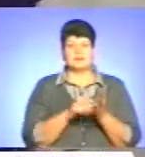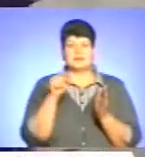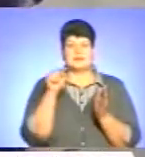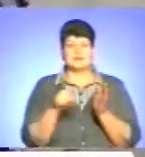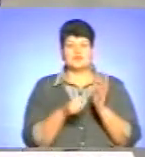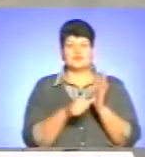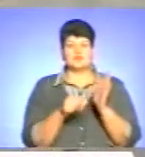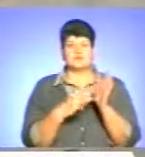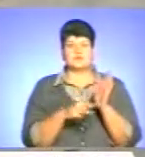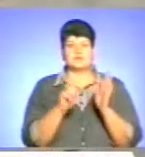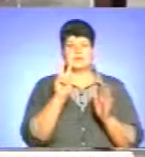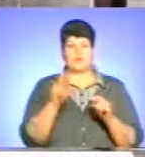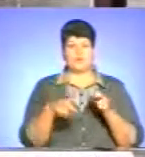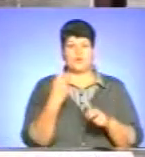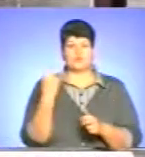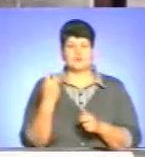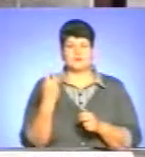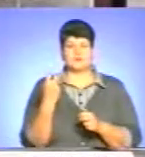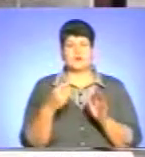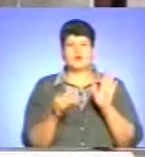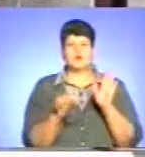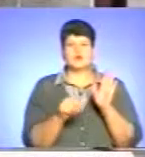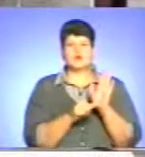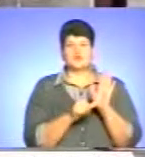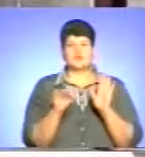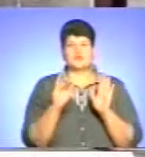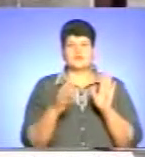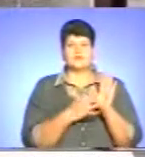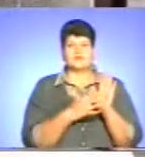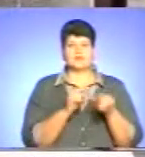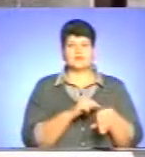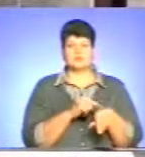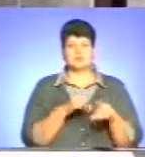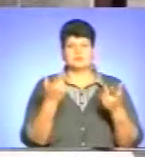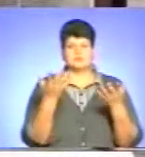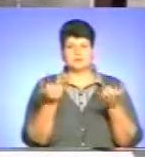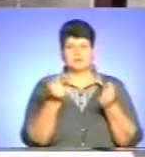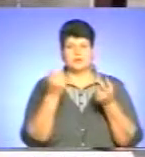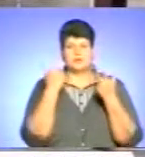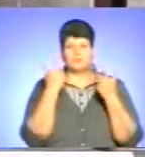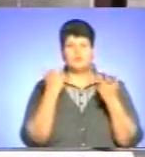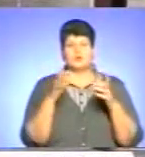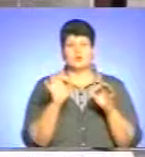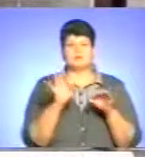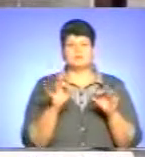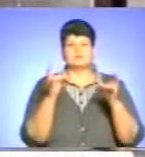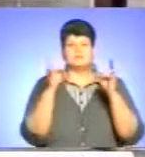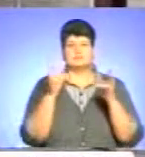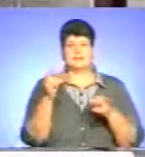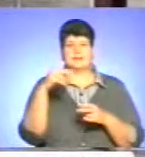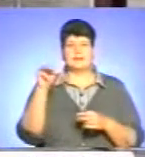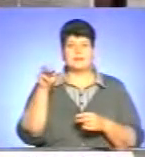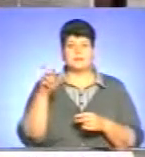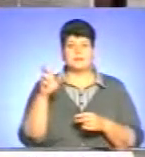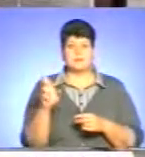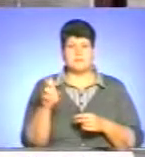1683 таких порушення. 6 жовтня о 9 годині було отримано повідомлення про дорожньо-транспортну пригоду поблизу села Нижні Луб'янки з